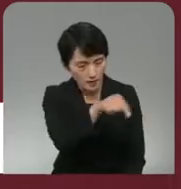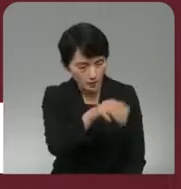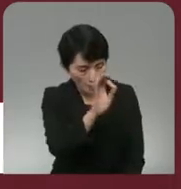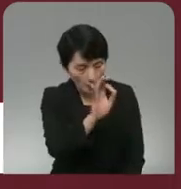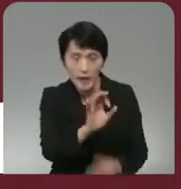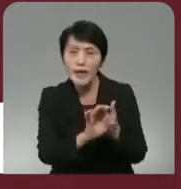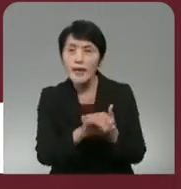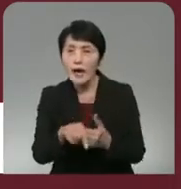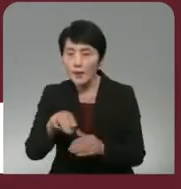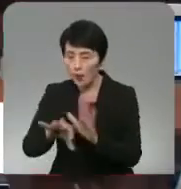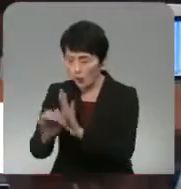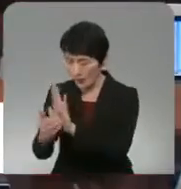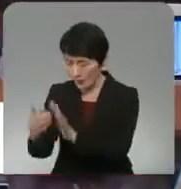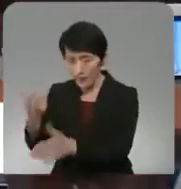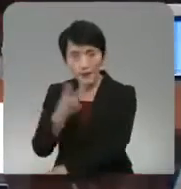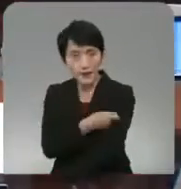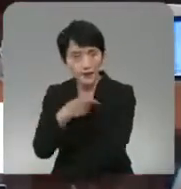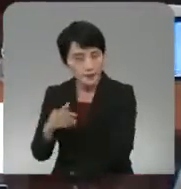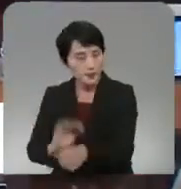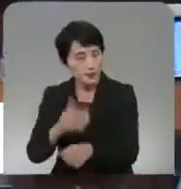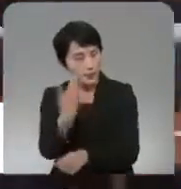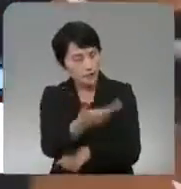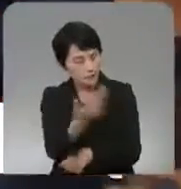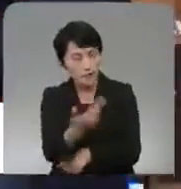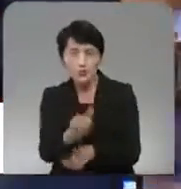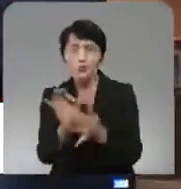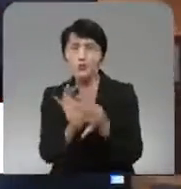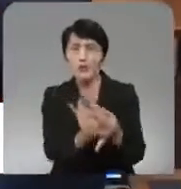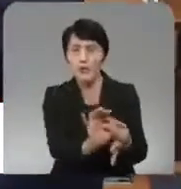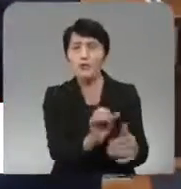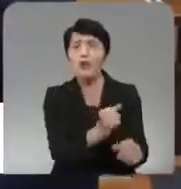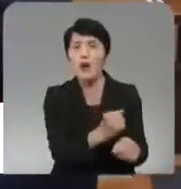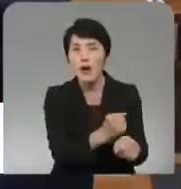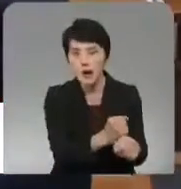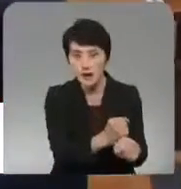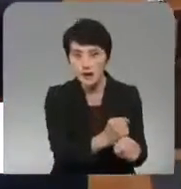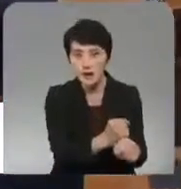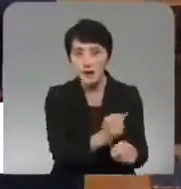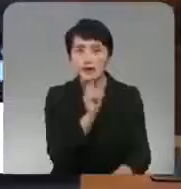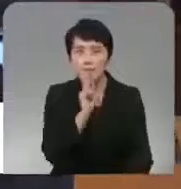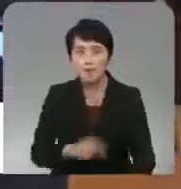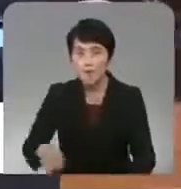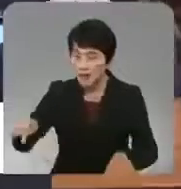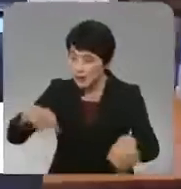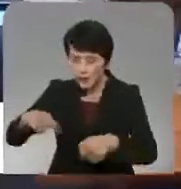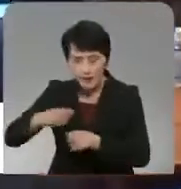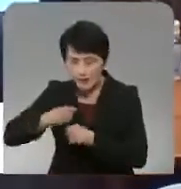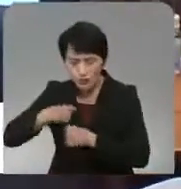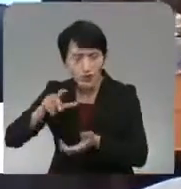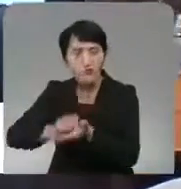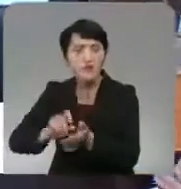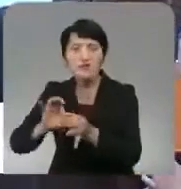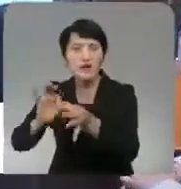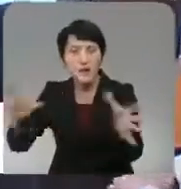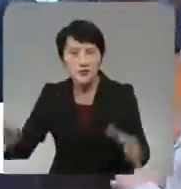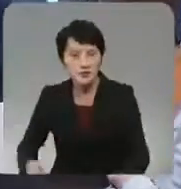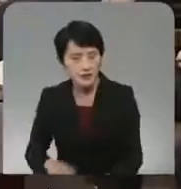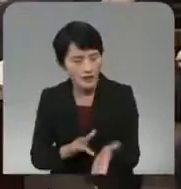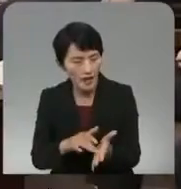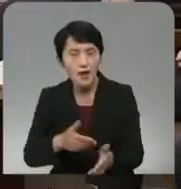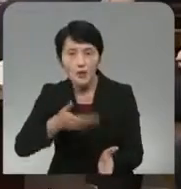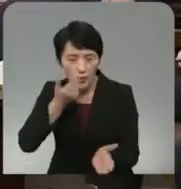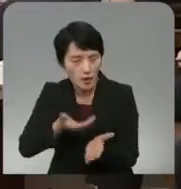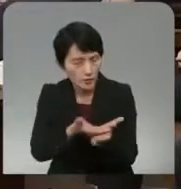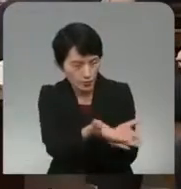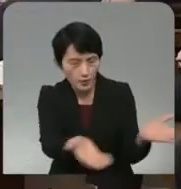южнокорейскими риканского саммита юн сергей сказал что он обсудит с президентом сша джо байденом вопросу